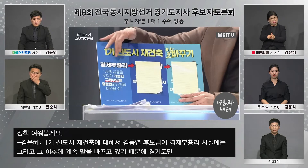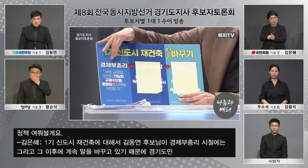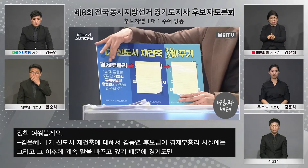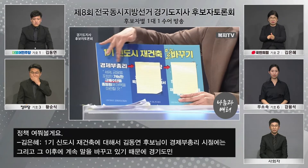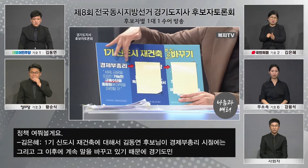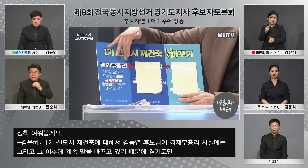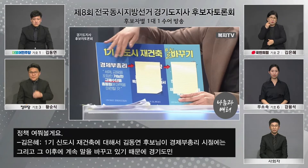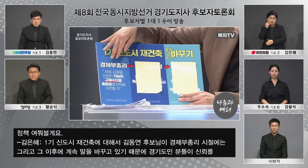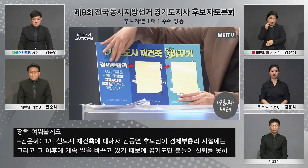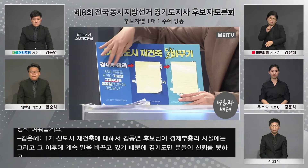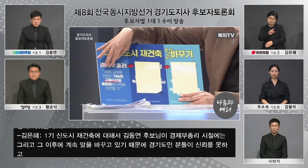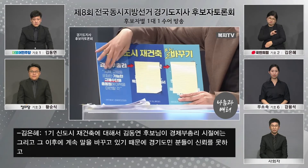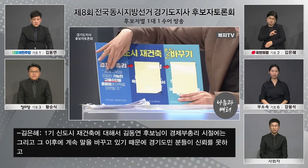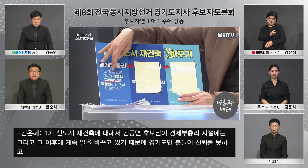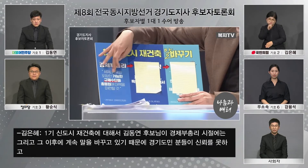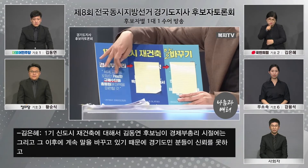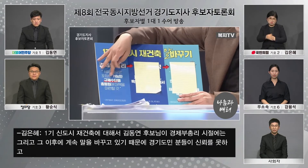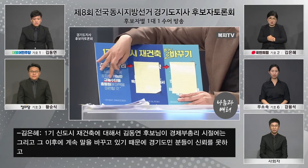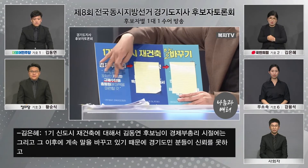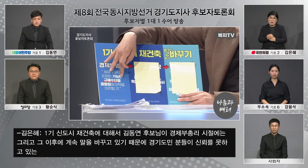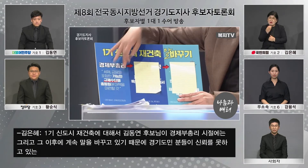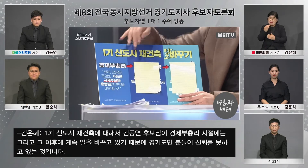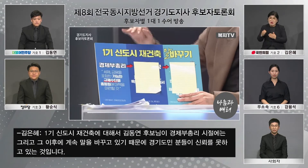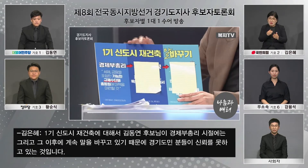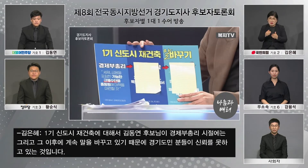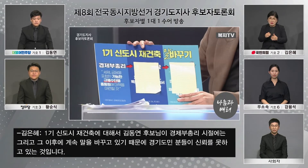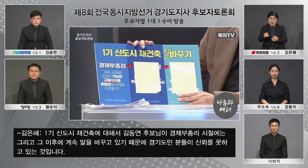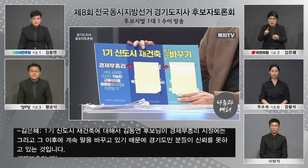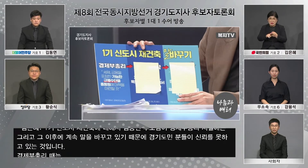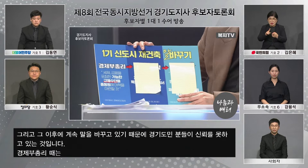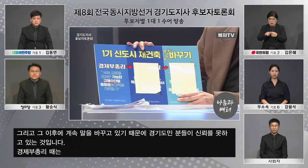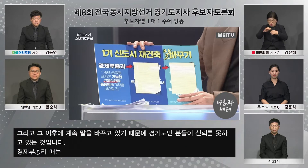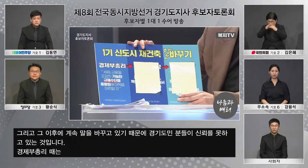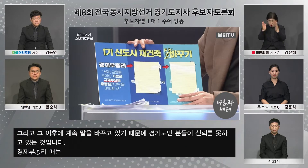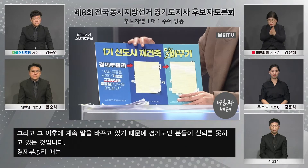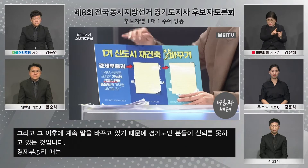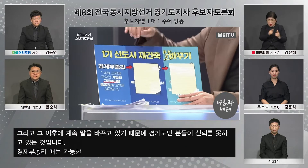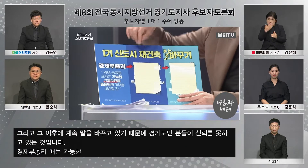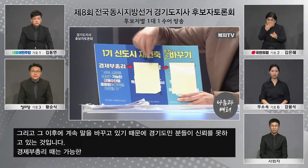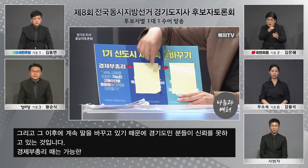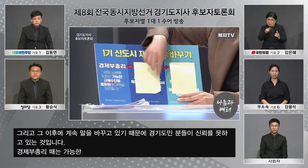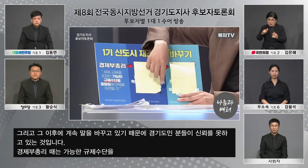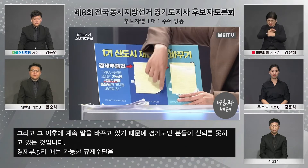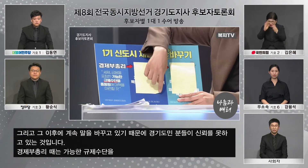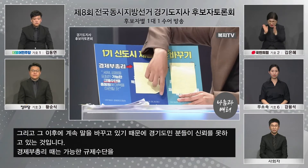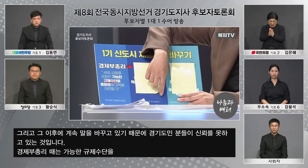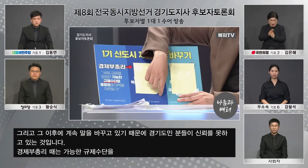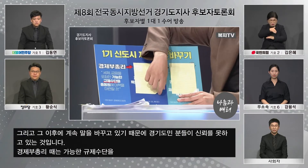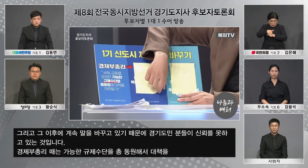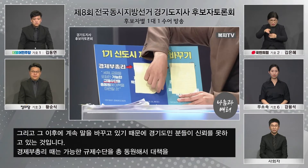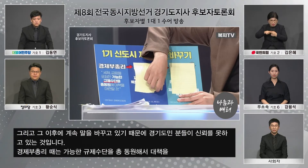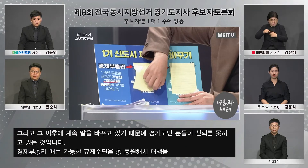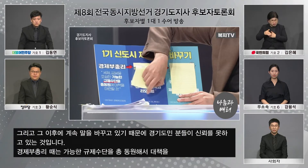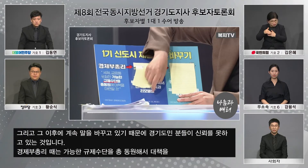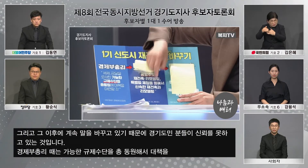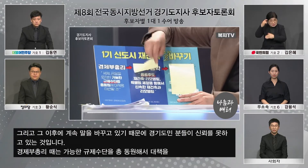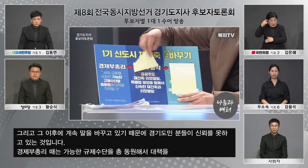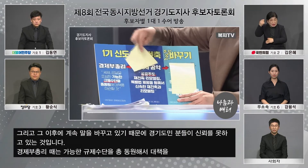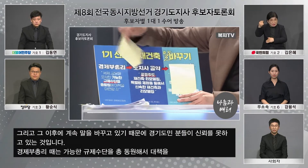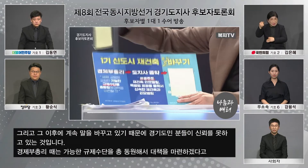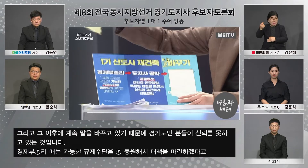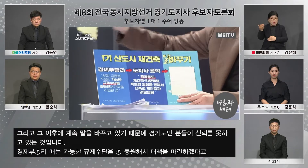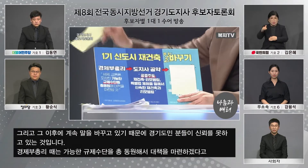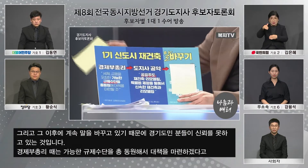것입니다. 경제부총리 때는 가능한 규제 수단을 총동원해서 대책을 마련하겠다고 하셨지만 자, 대선 후보 때 좀